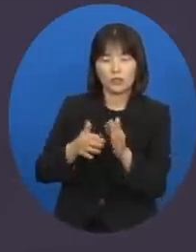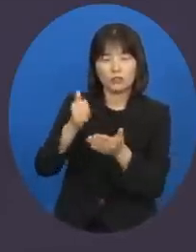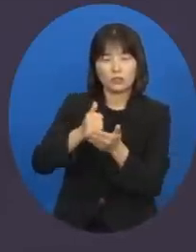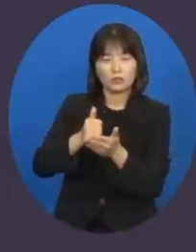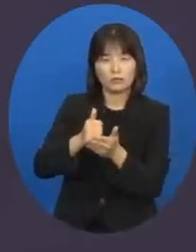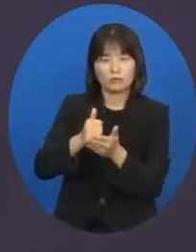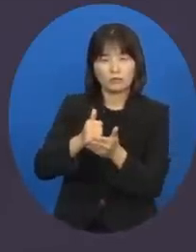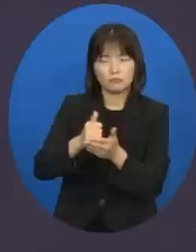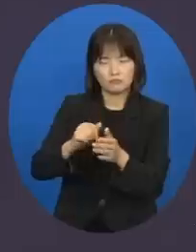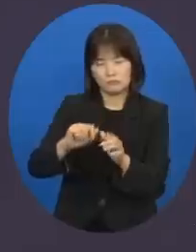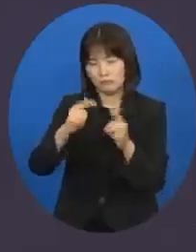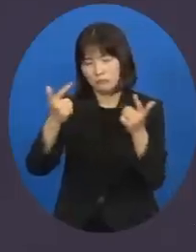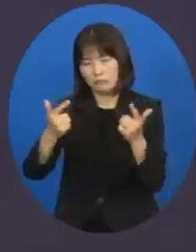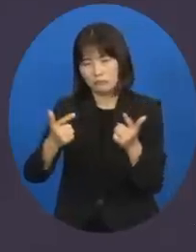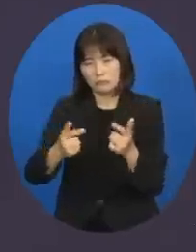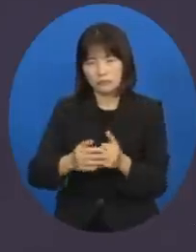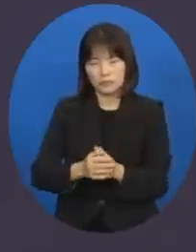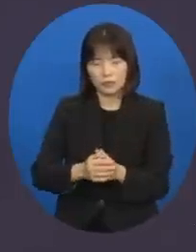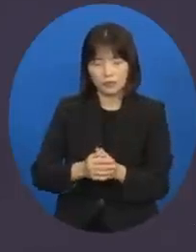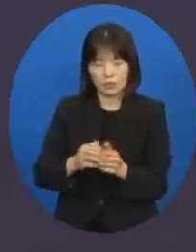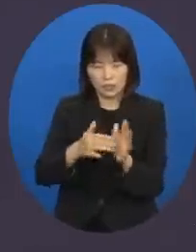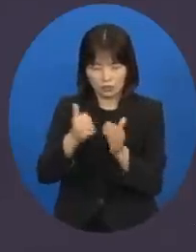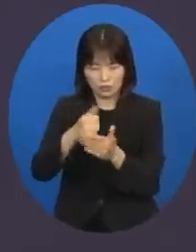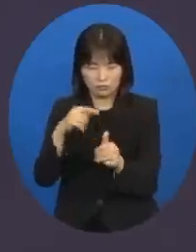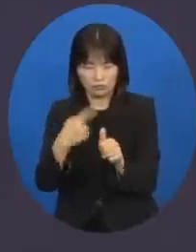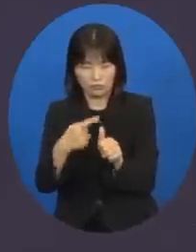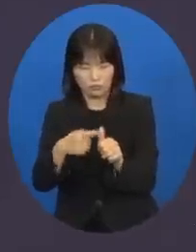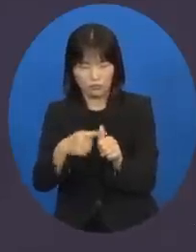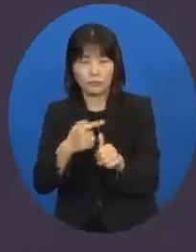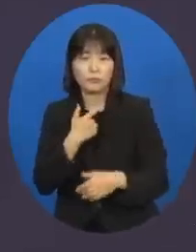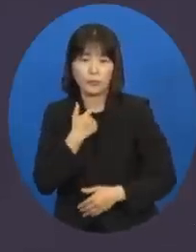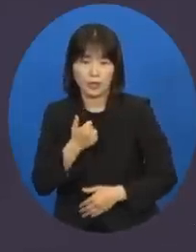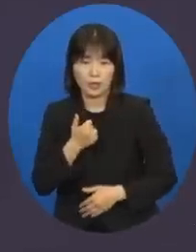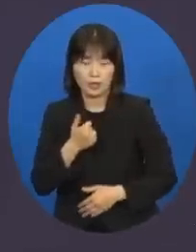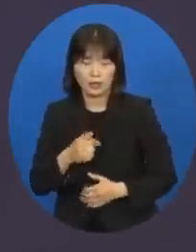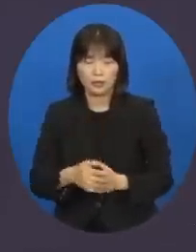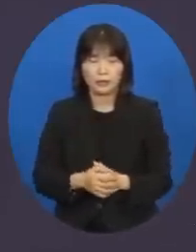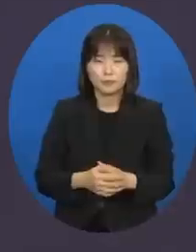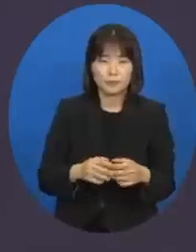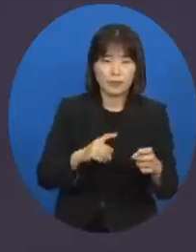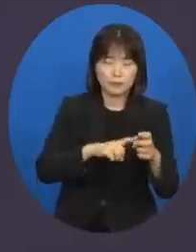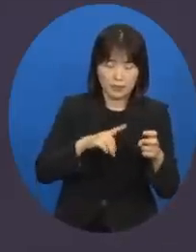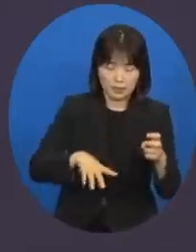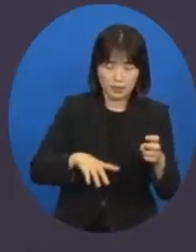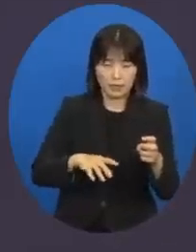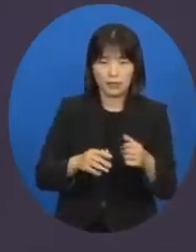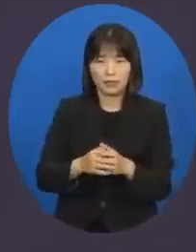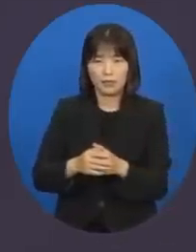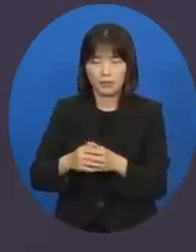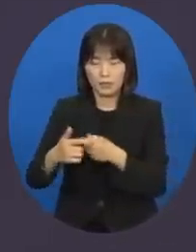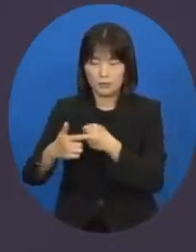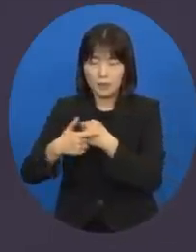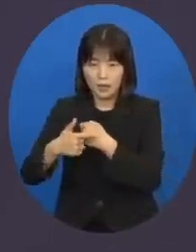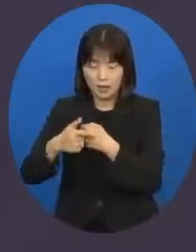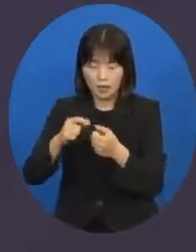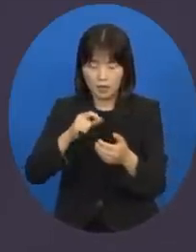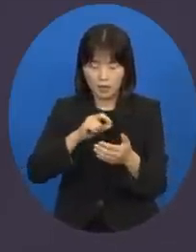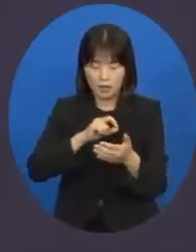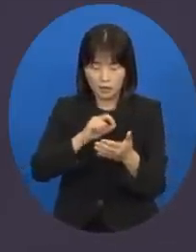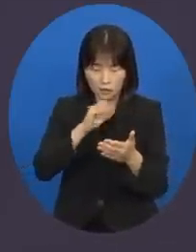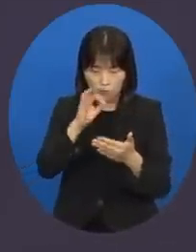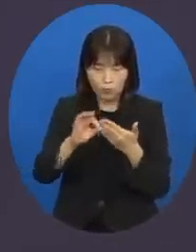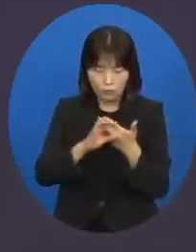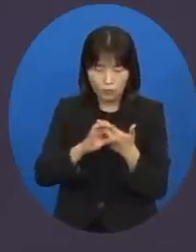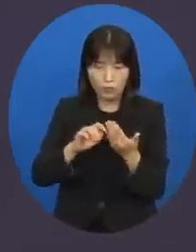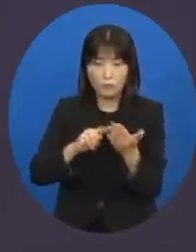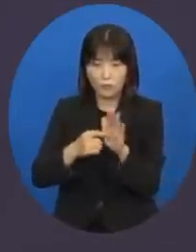그리고 비방했죠. 조롱했죠. 욕했죠. 분명히 마태와 마가의 기록은 그렇게 나와 있습니다. 그런데 오늘